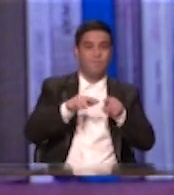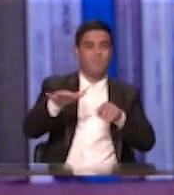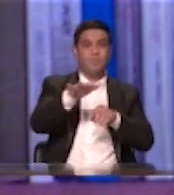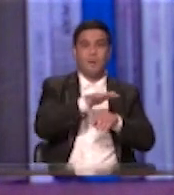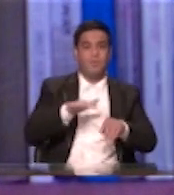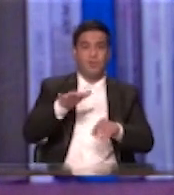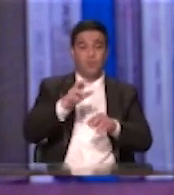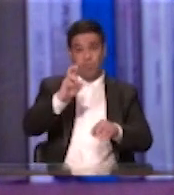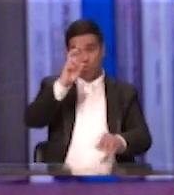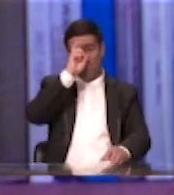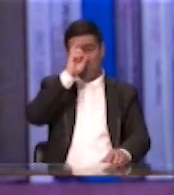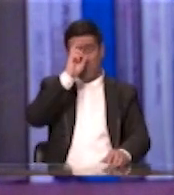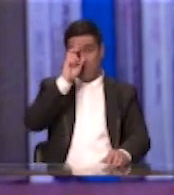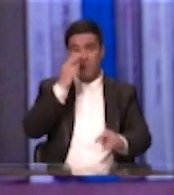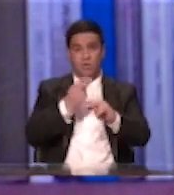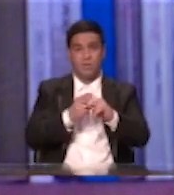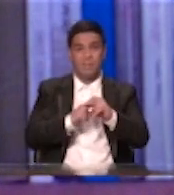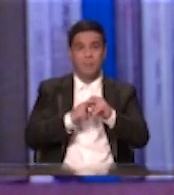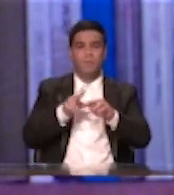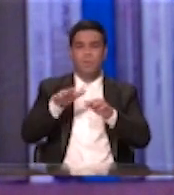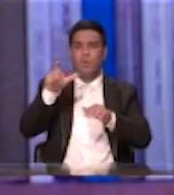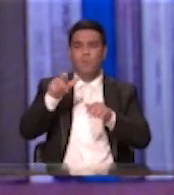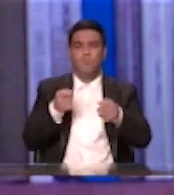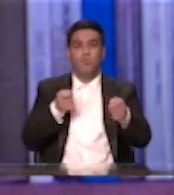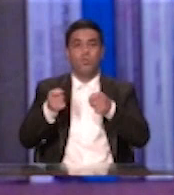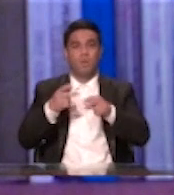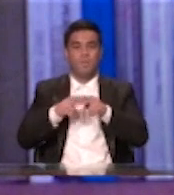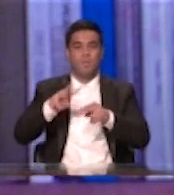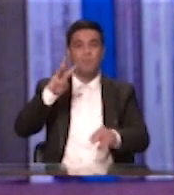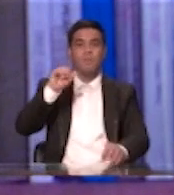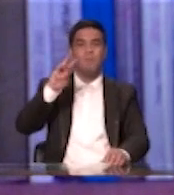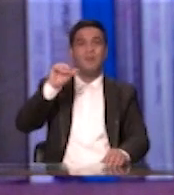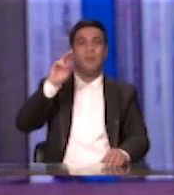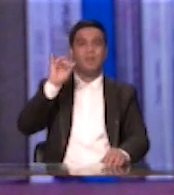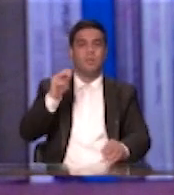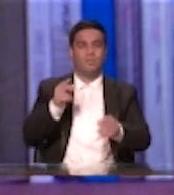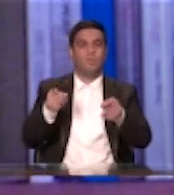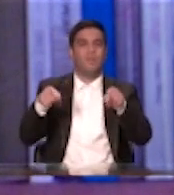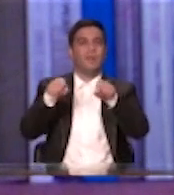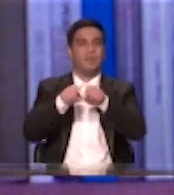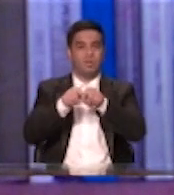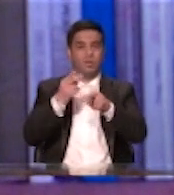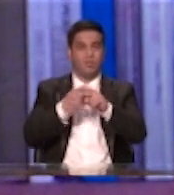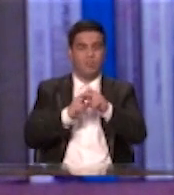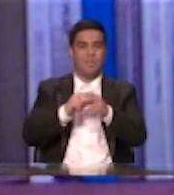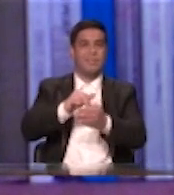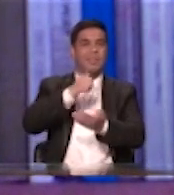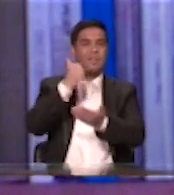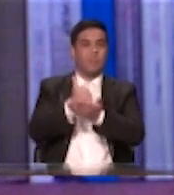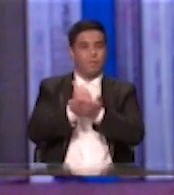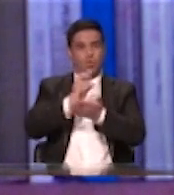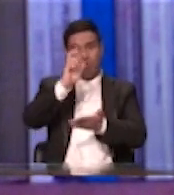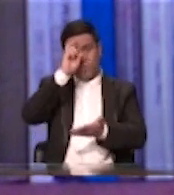hisoblansa, davlat esa mamlakat aholisini, mamlakat jamiyatini birlashtiruvchi tashqi iqtisodiy